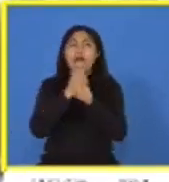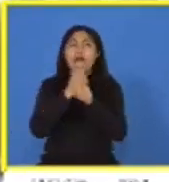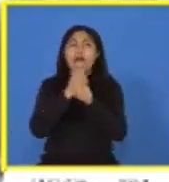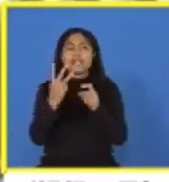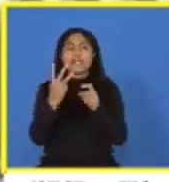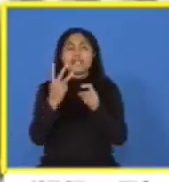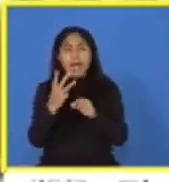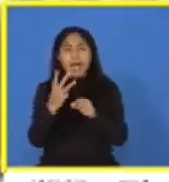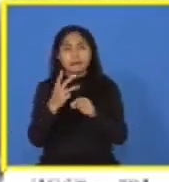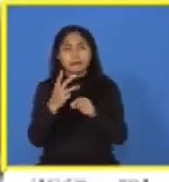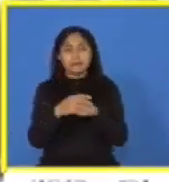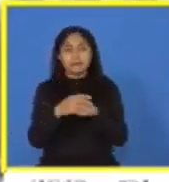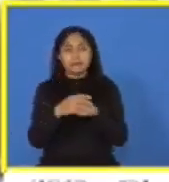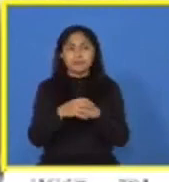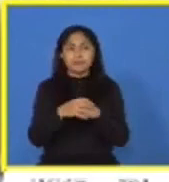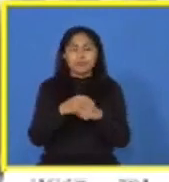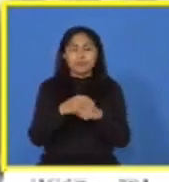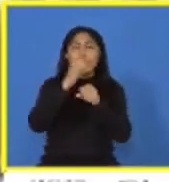memang